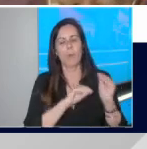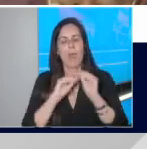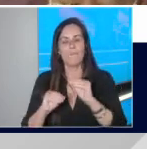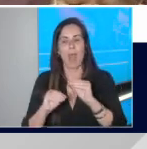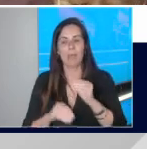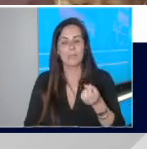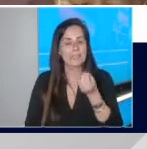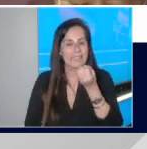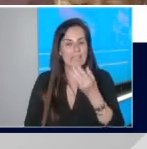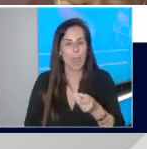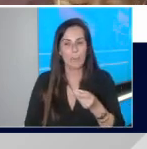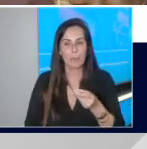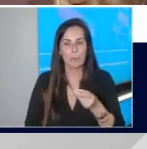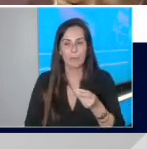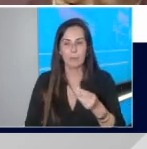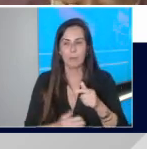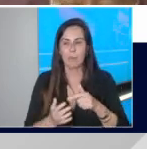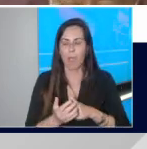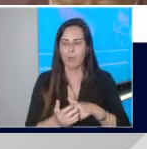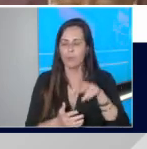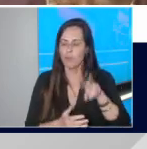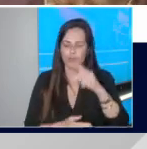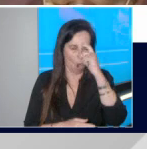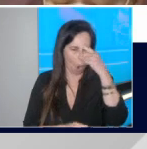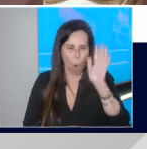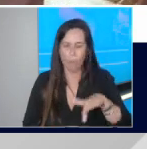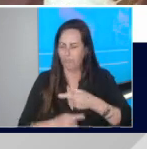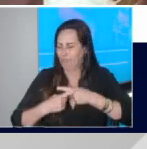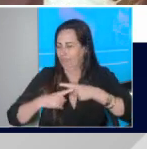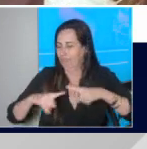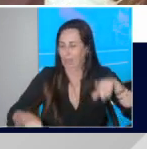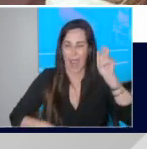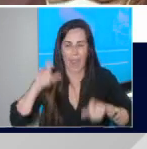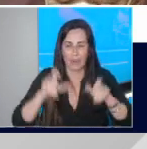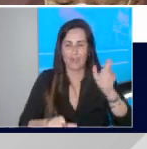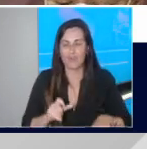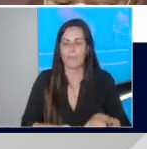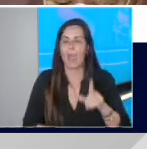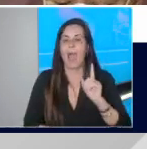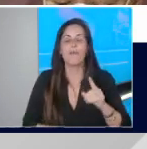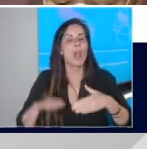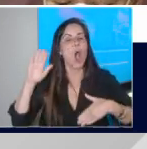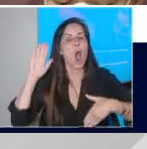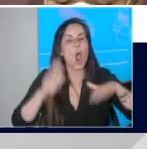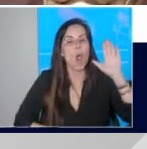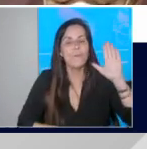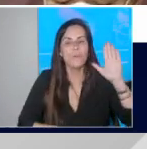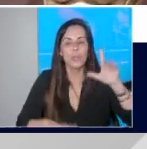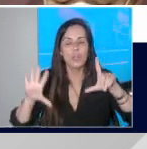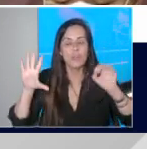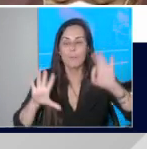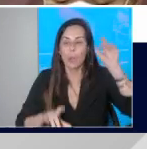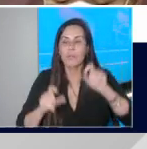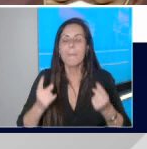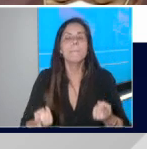לזכור שסינגפור היא מדינה מולטי-אתנית, שיש בה הודים ומלאים כמה מערבים, אבל הרוב הגדול, 70%